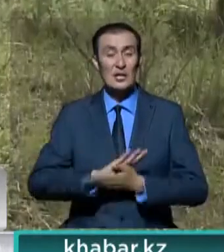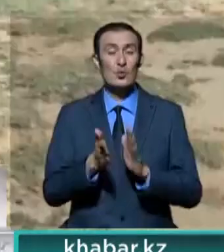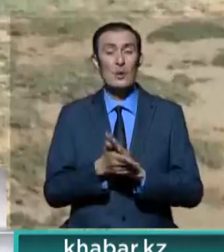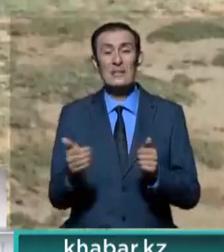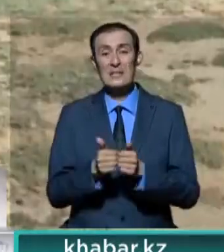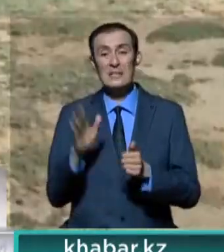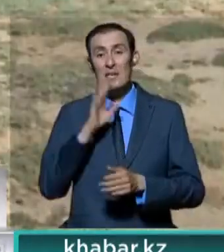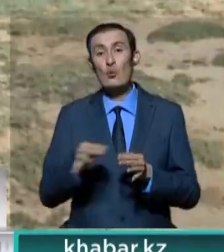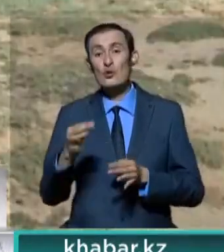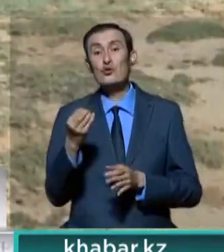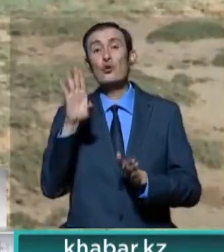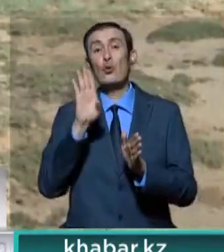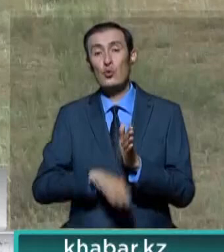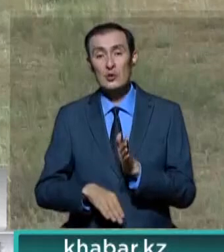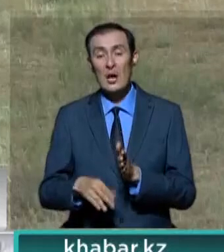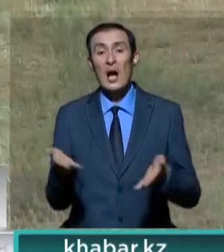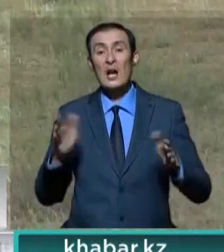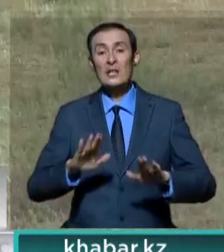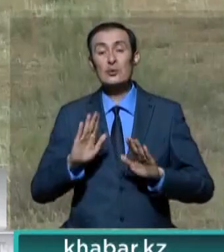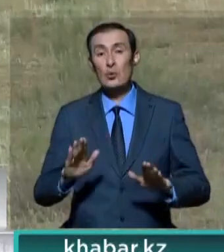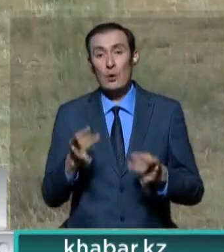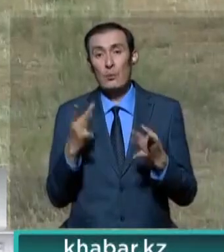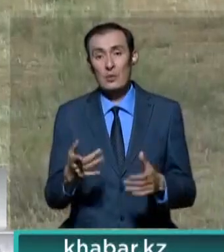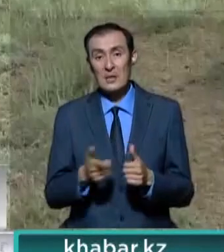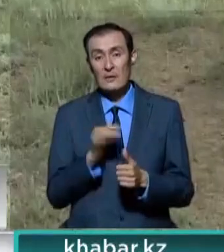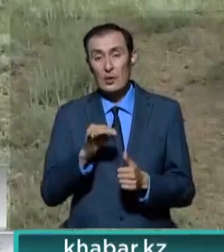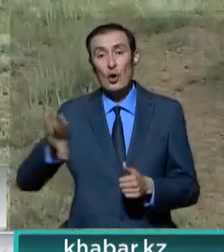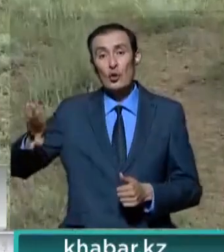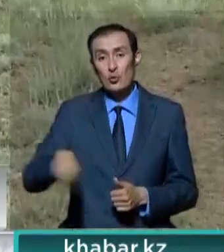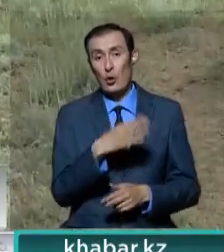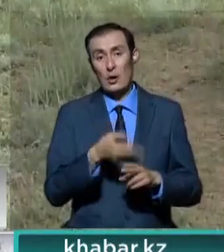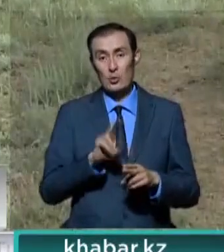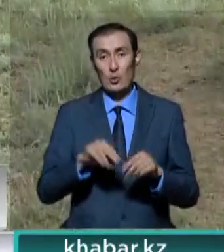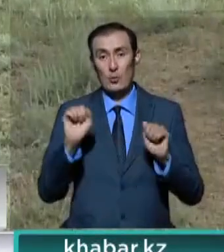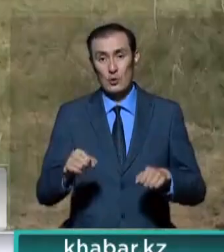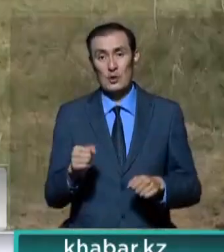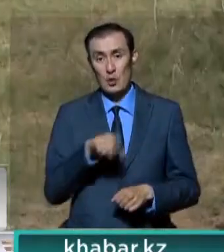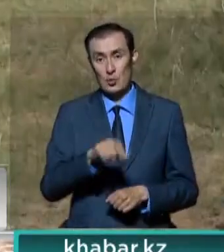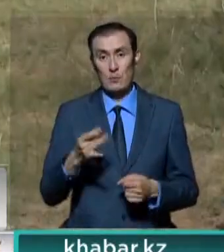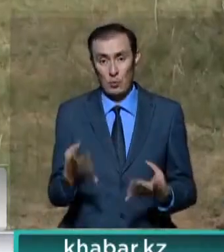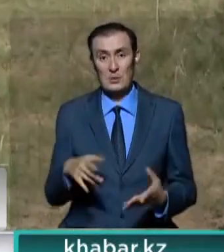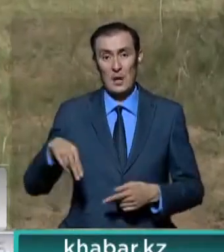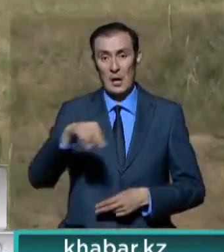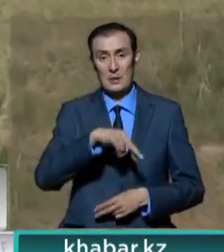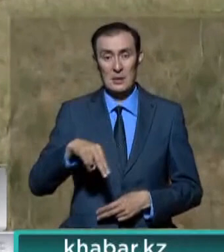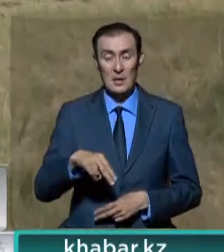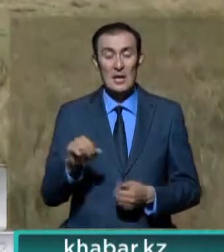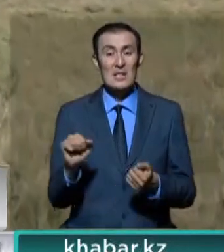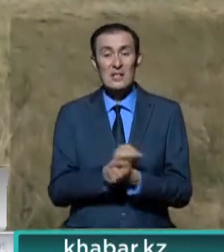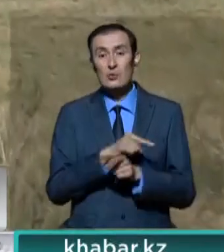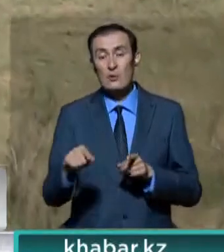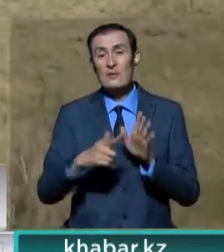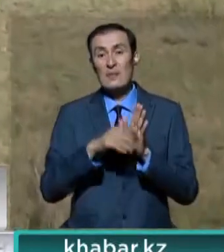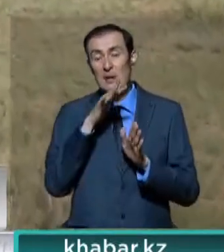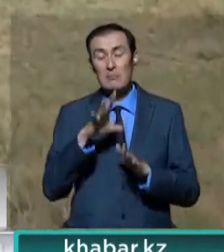соседнем озере намного хуже. От него осталось только название и дно, по которому теперь можно ходить. Озеро Татырколь пересохло за 7 лет.